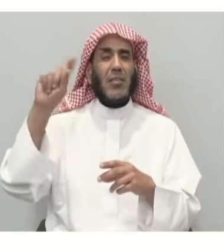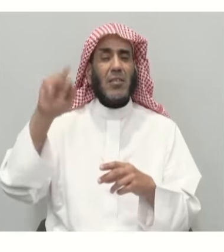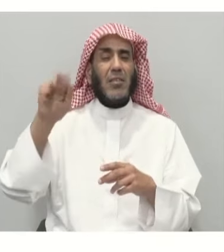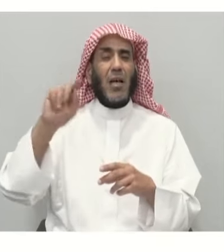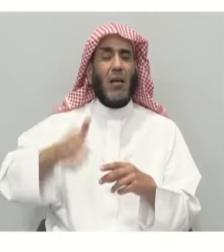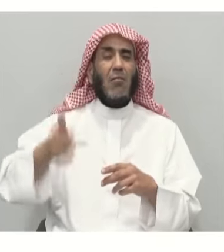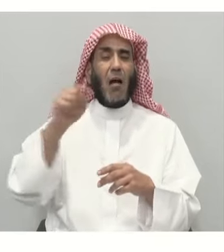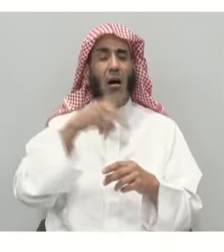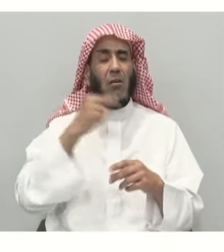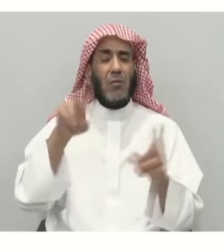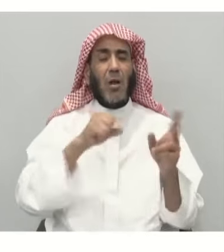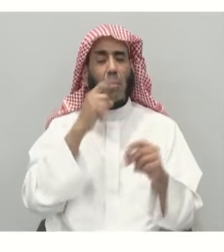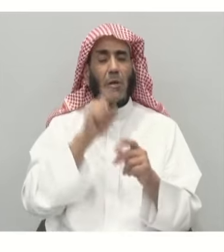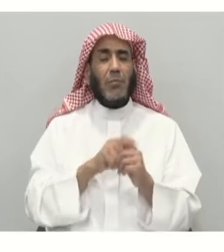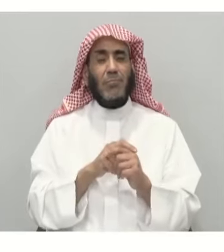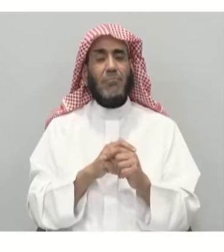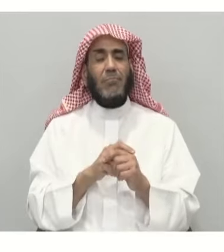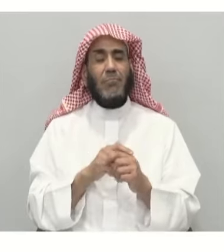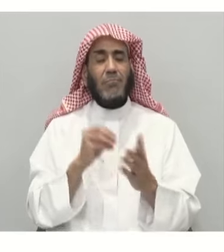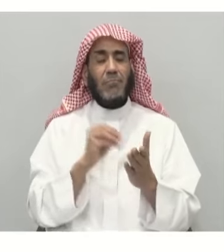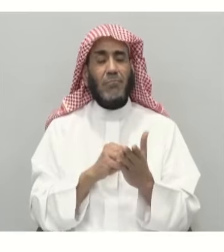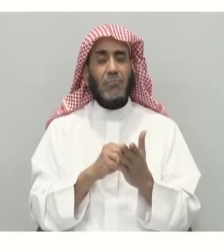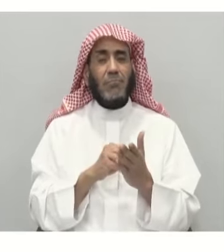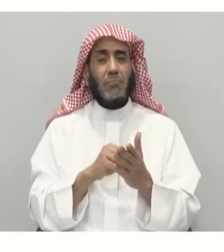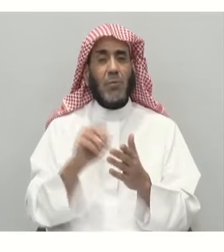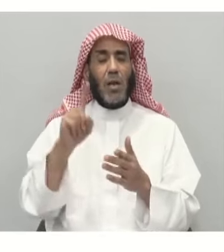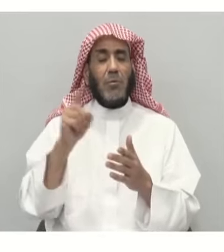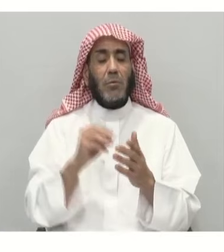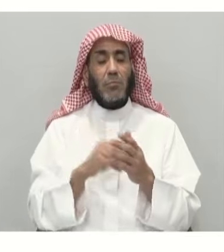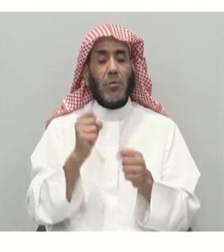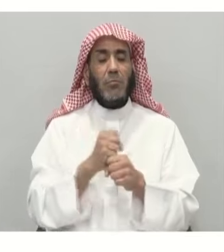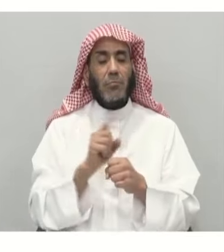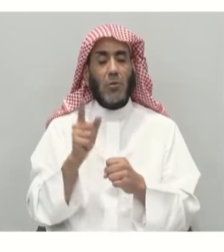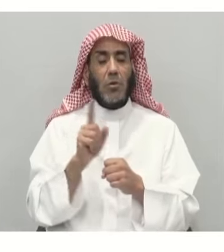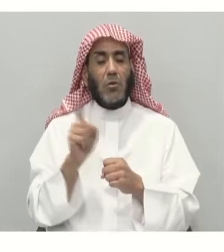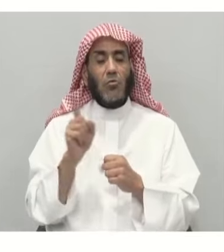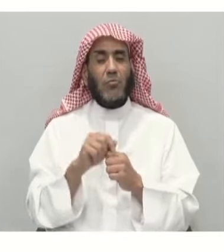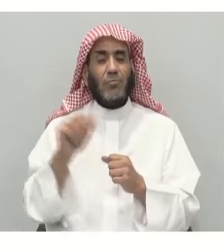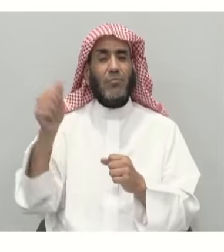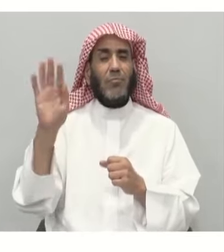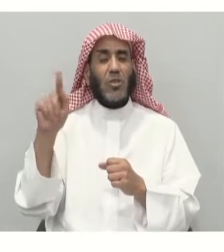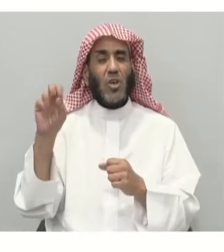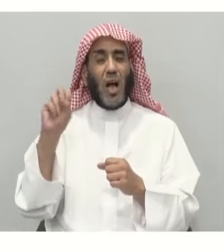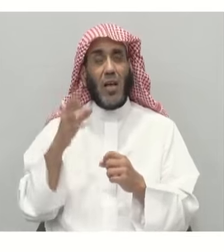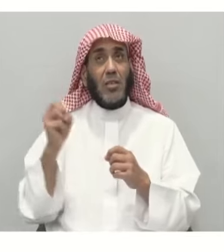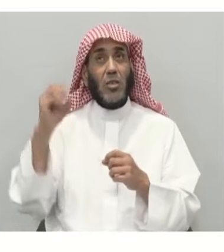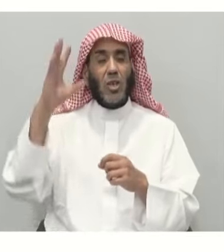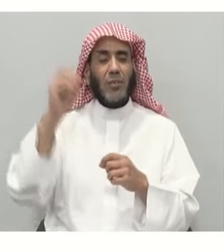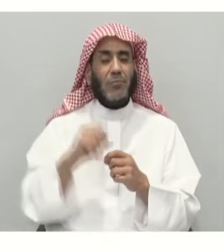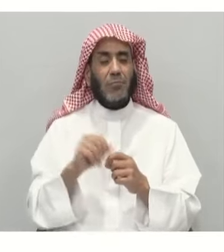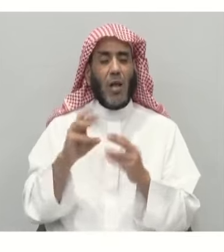وتؤخر لكن لابد من ذكر او وضع الهمزه واستخدامها معنا يمكن ابرز مثال عندنا ما اشير اليه